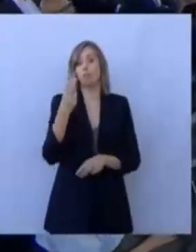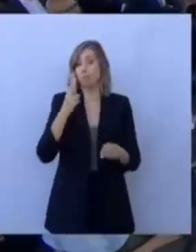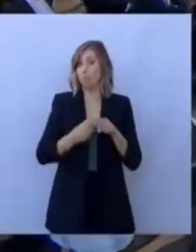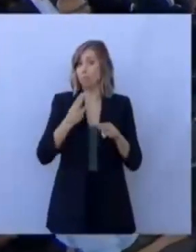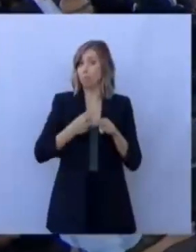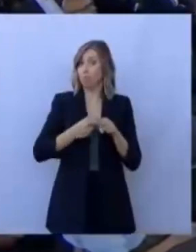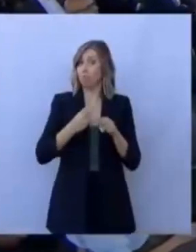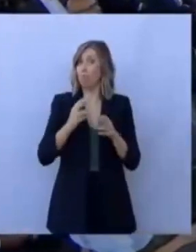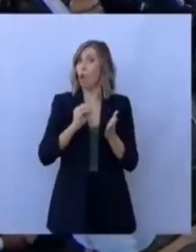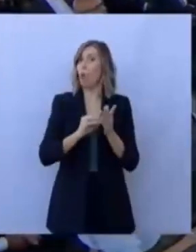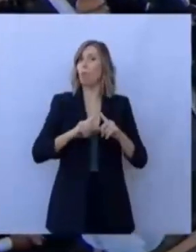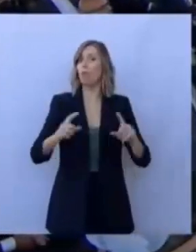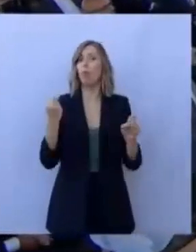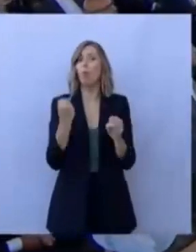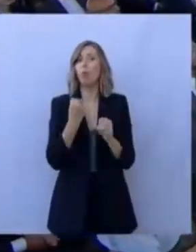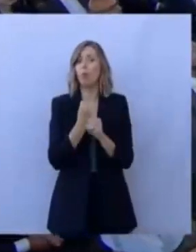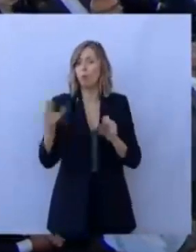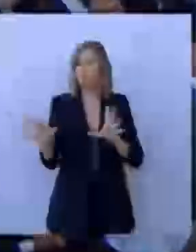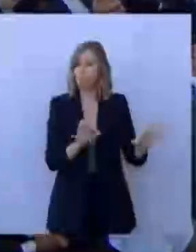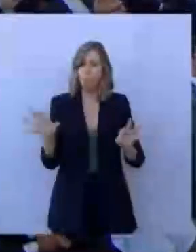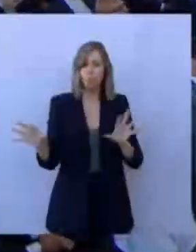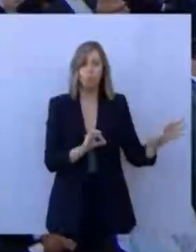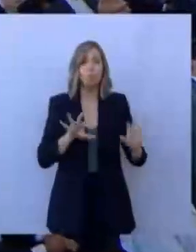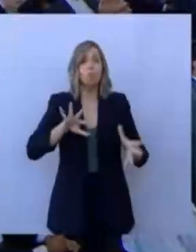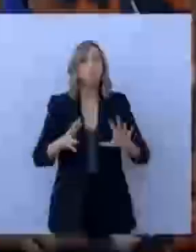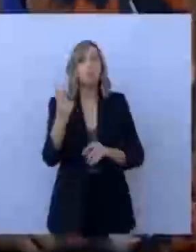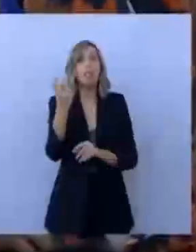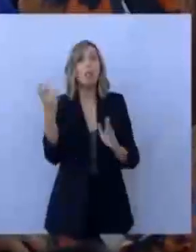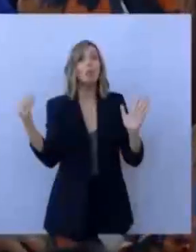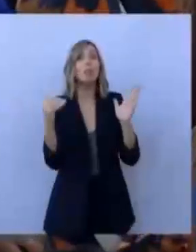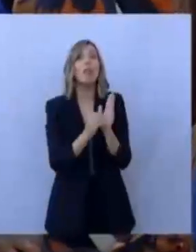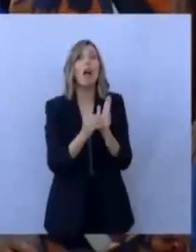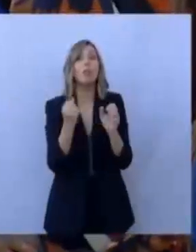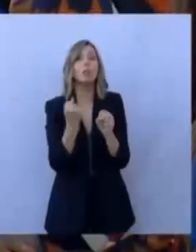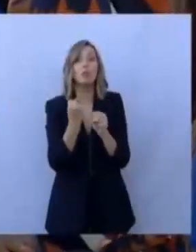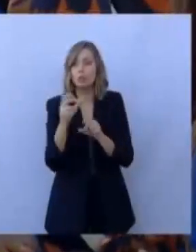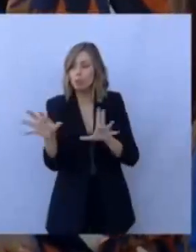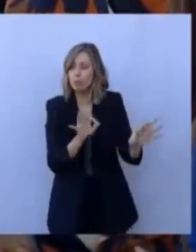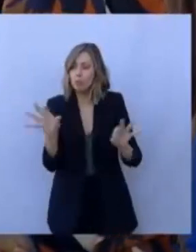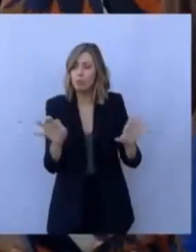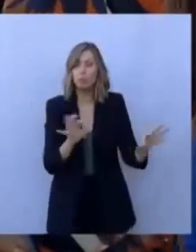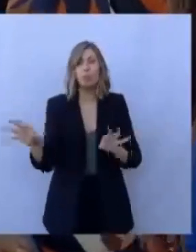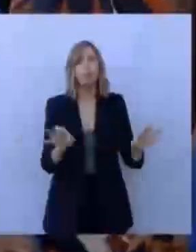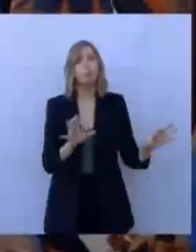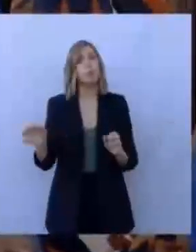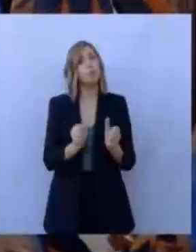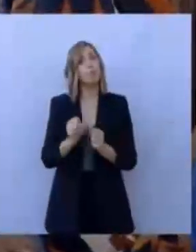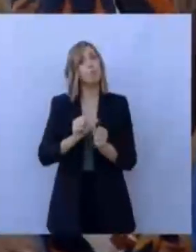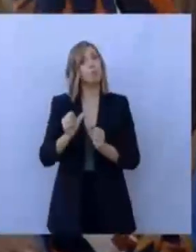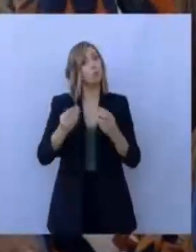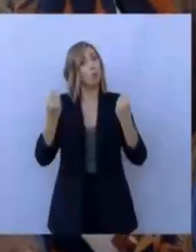20.000 καλοπληρωμένες νέες θέσεις εργασίας. Είναι ένας ακόμα